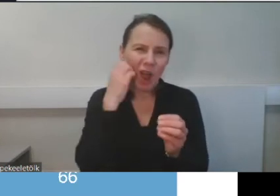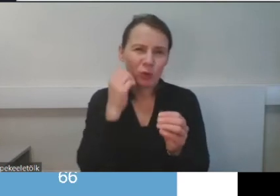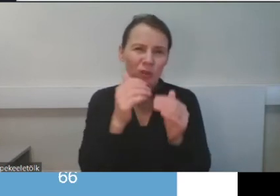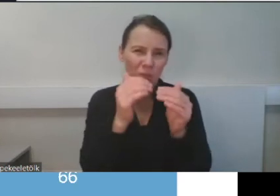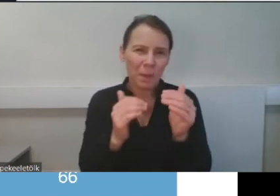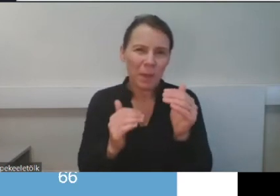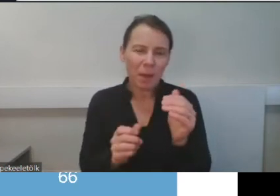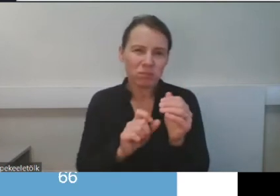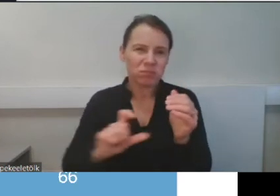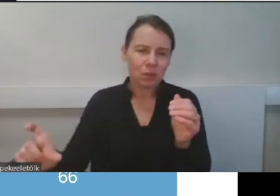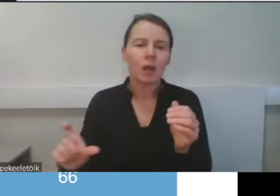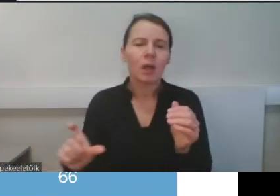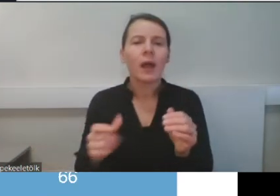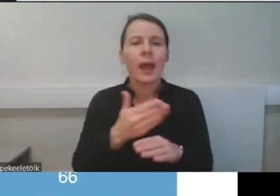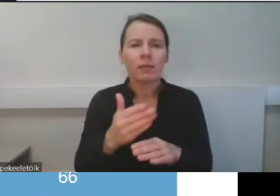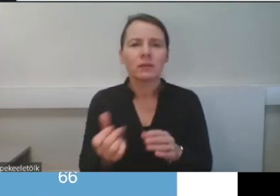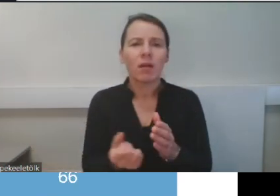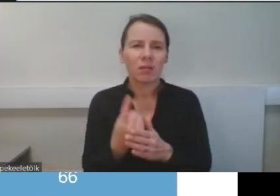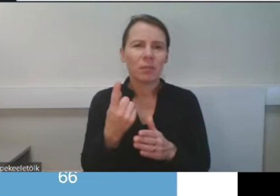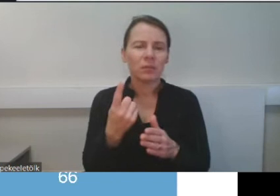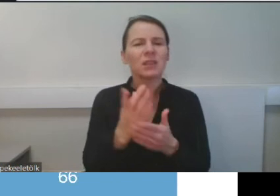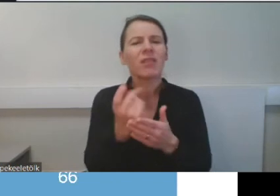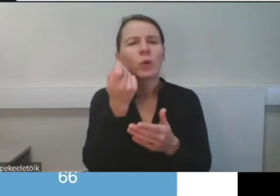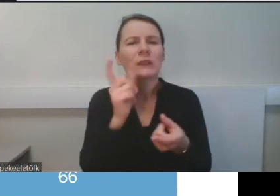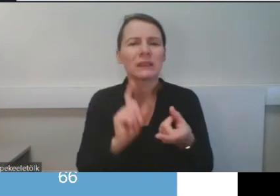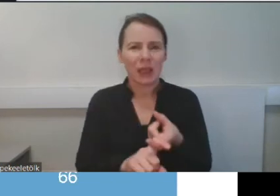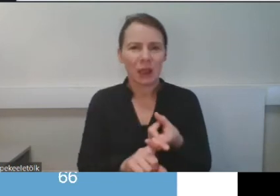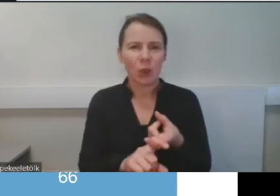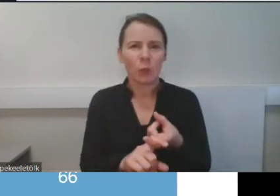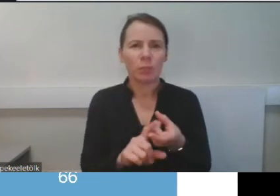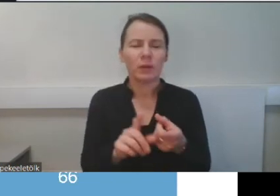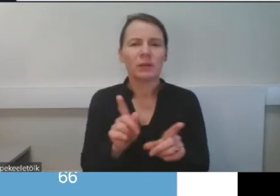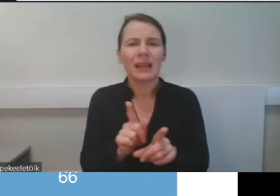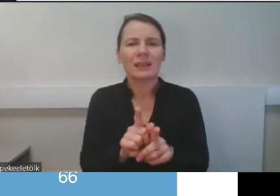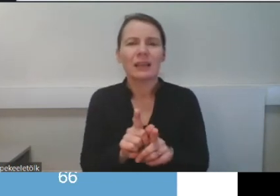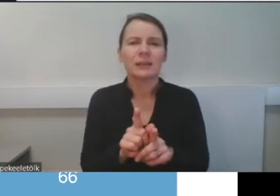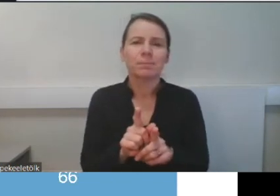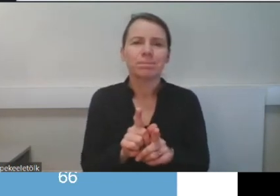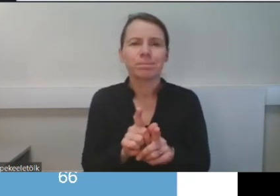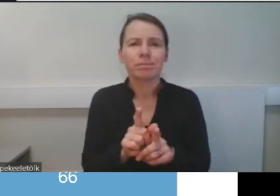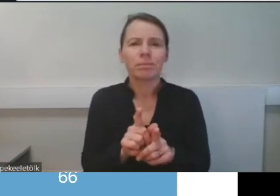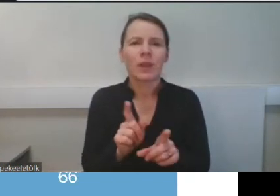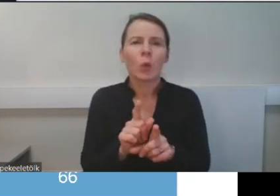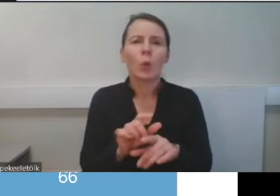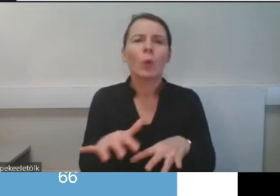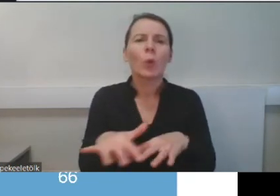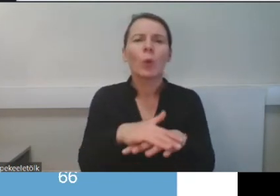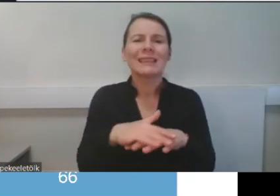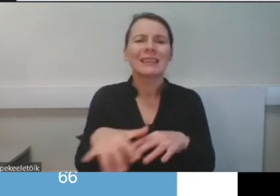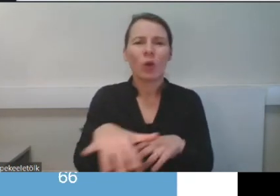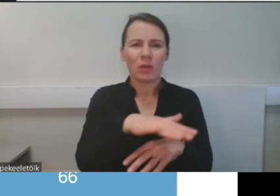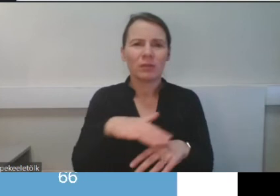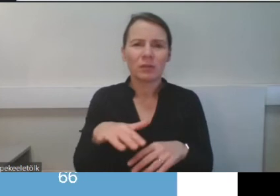kogu 16 pluss elanikkonna selliseid olulisemaid nagu tegevuspiirangu